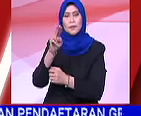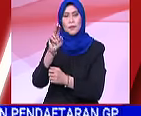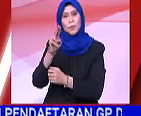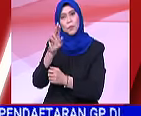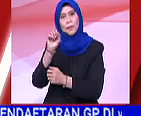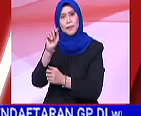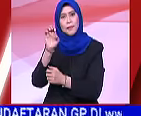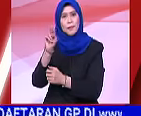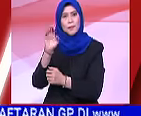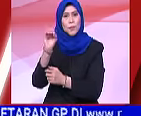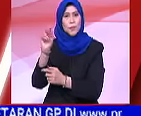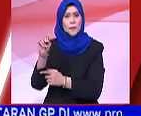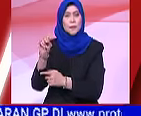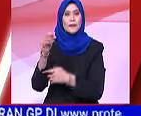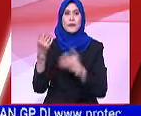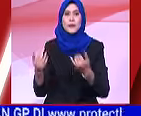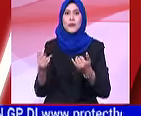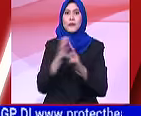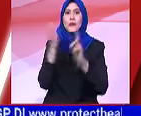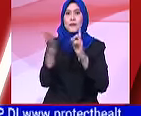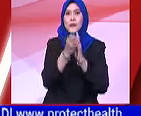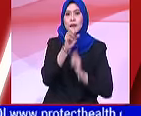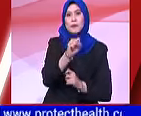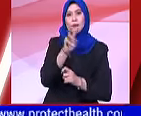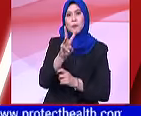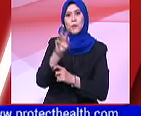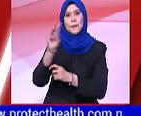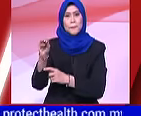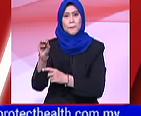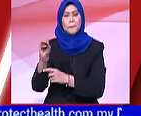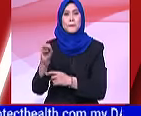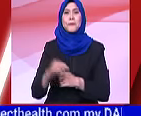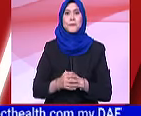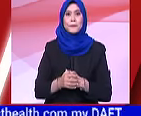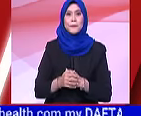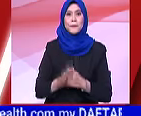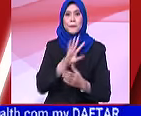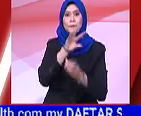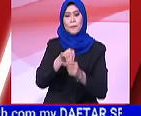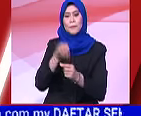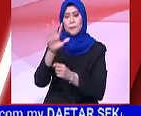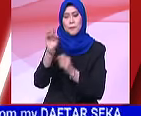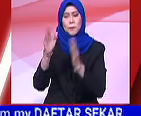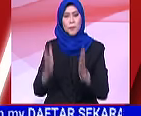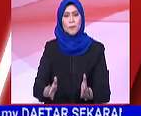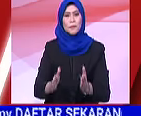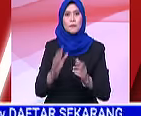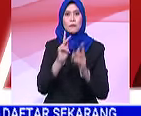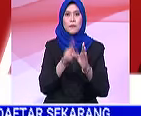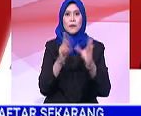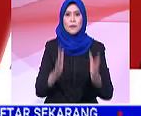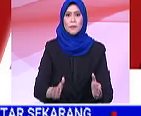Pahat dan SWM Environment Sdn Bhd, SWM Environment. Melibatkan 50 peserta 4 tapak Bazar